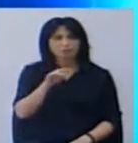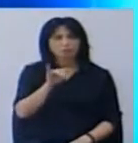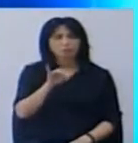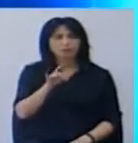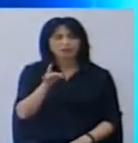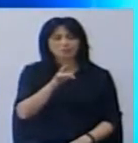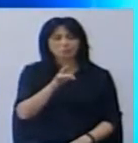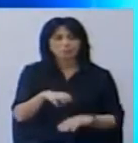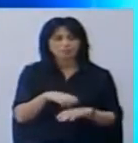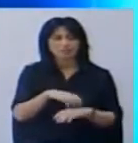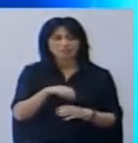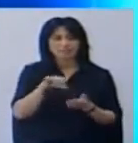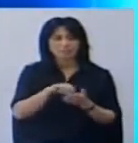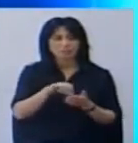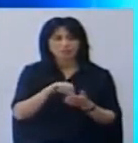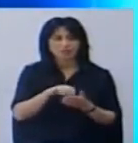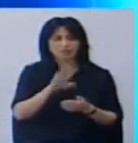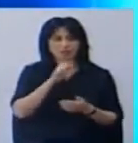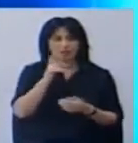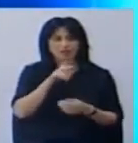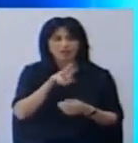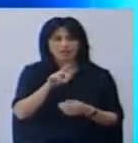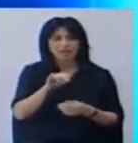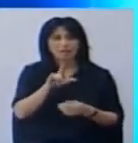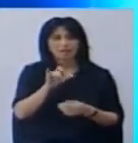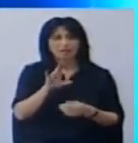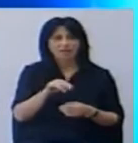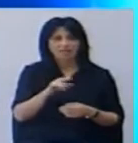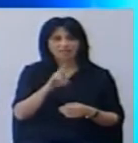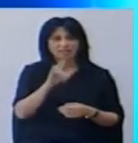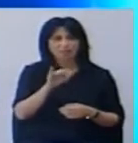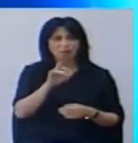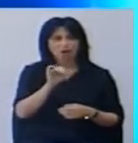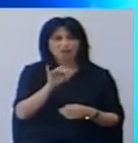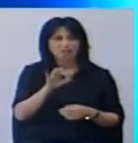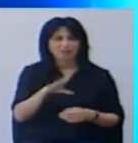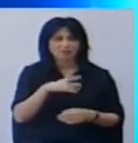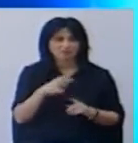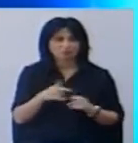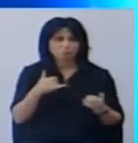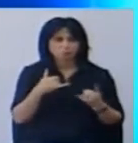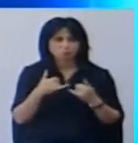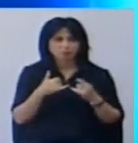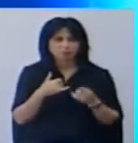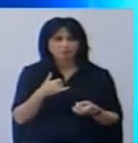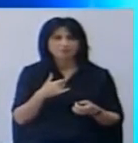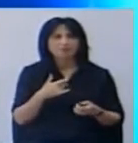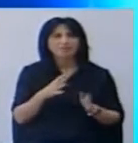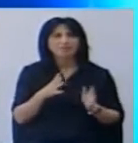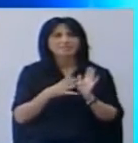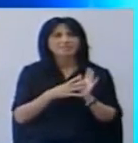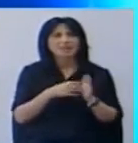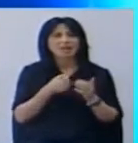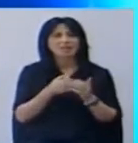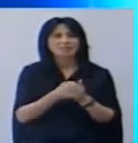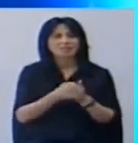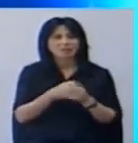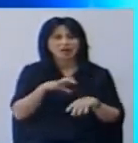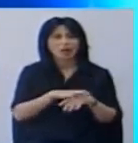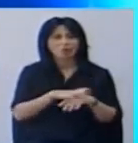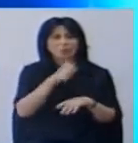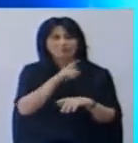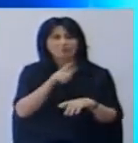უსუფაშვილი რესპუბლიკელების წარმომადგენლები, ქალბატონი ლელა ებრალიძე და ქალბატონი ნატო ქათამაძე იყვნენ ჩვენი სტუმრები. მე 9 საათზე არგუმენტების